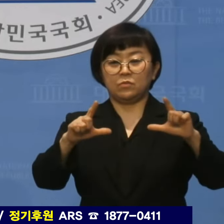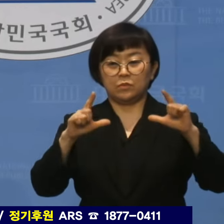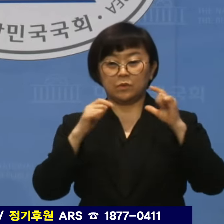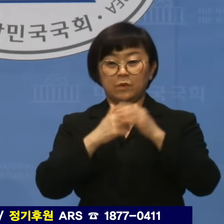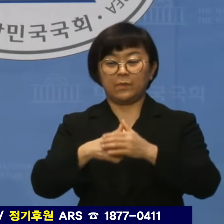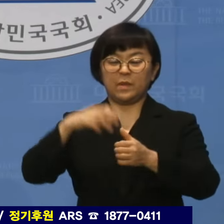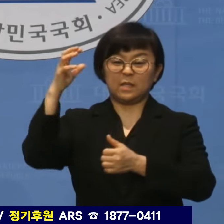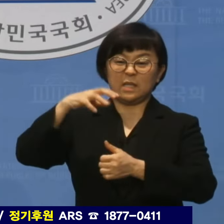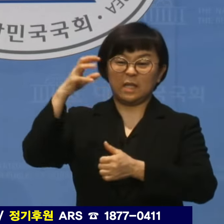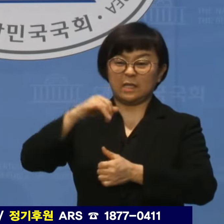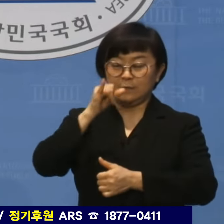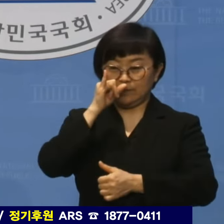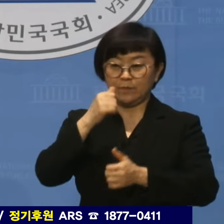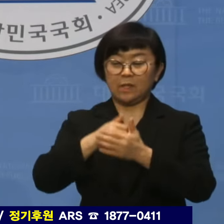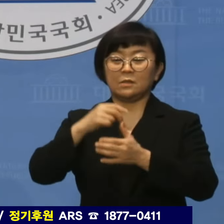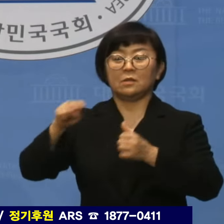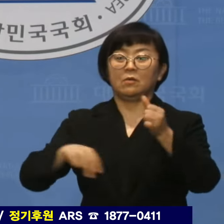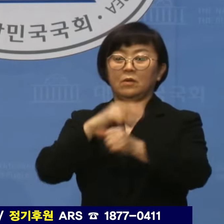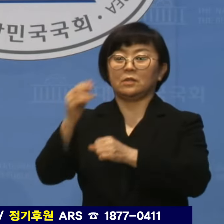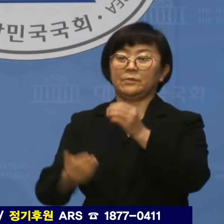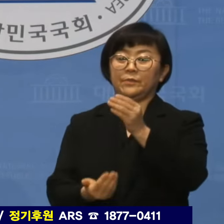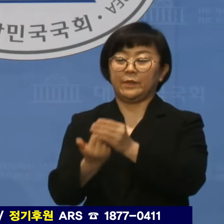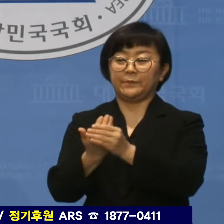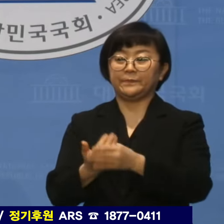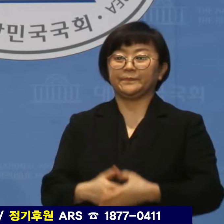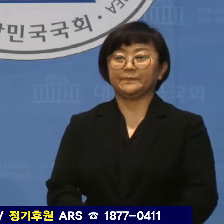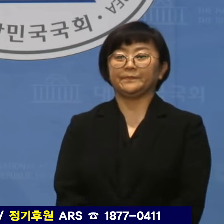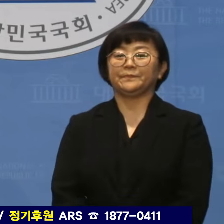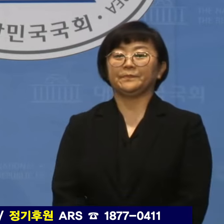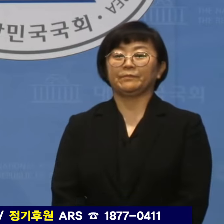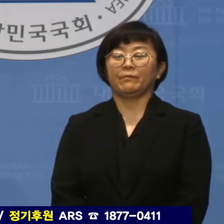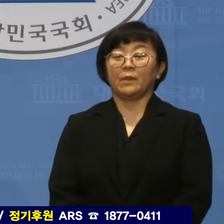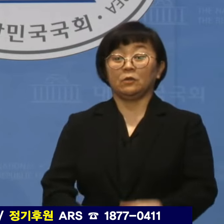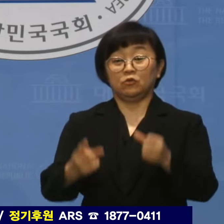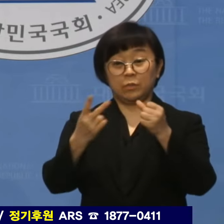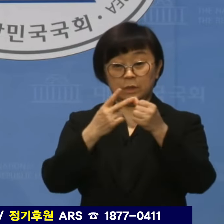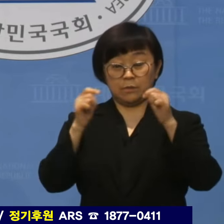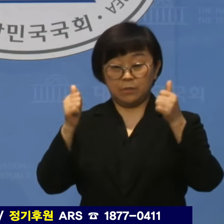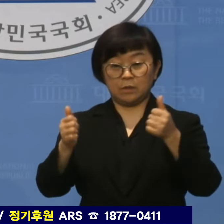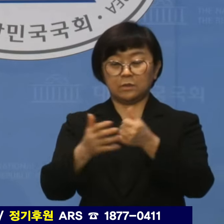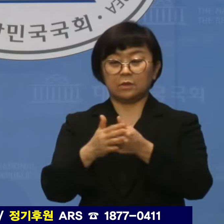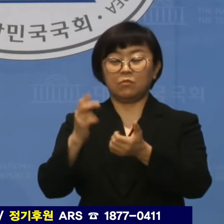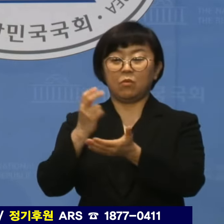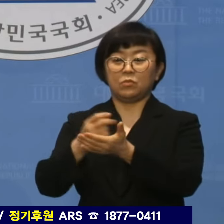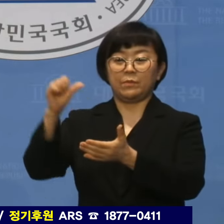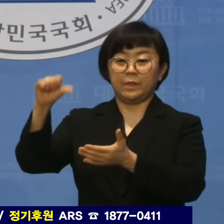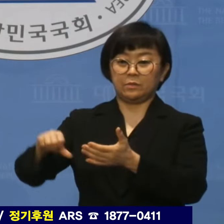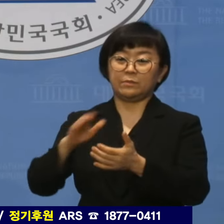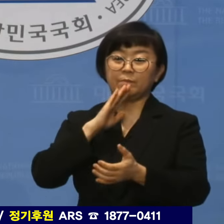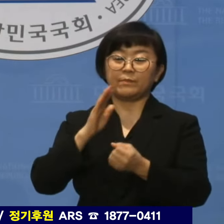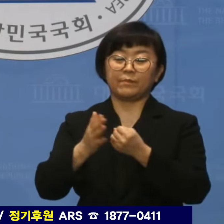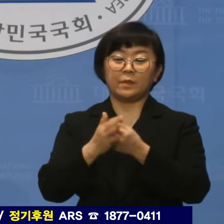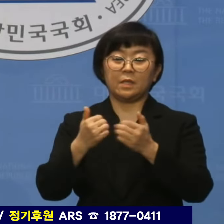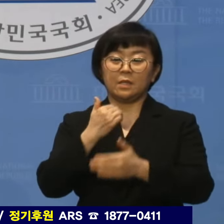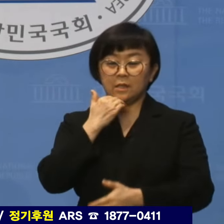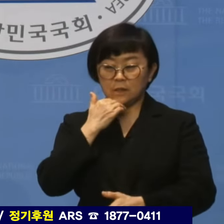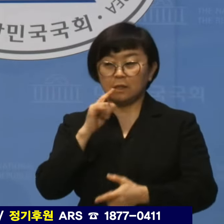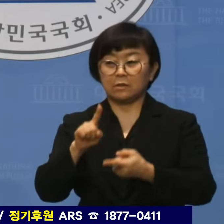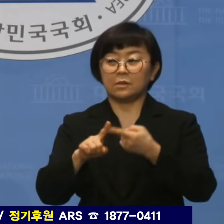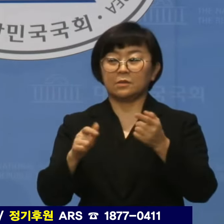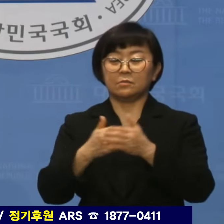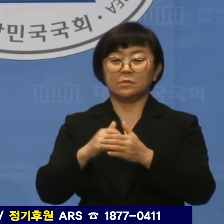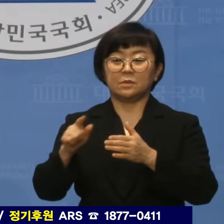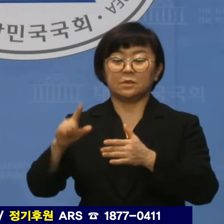재판부로부터 질책까지 당하는 사태가 벌어졌습니다. 2심에서는 법무부가 패소했고 기다렸다는